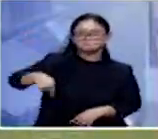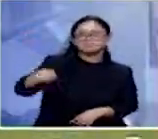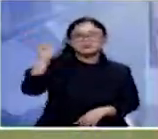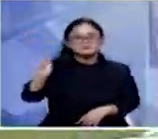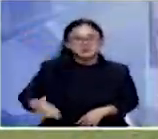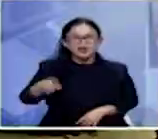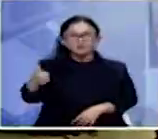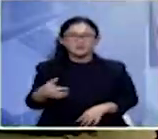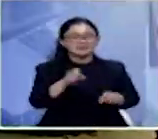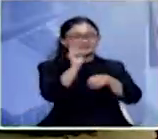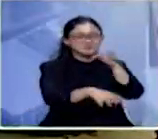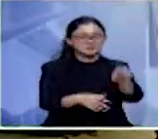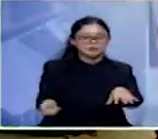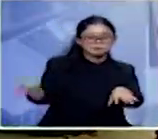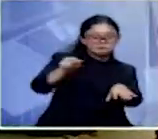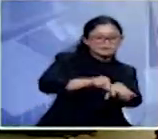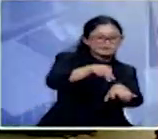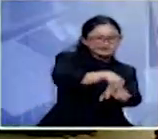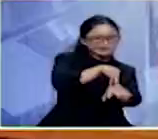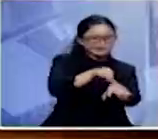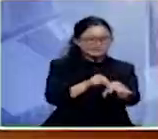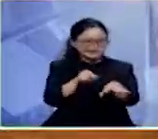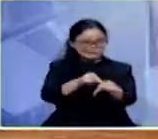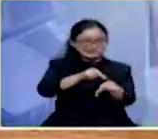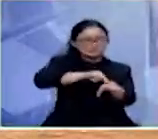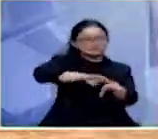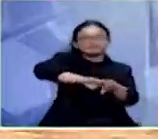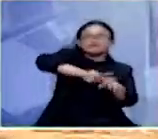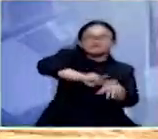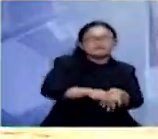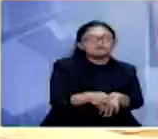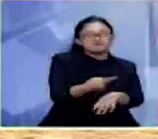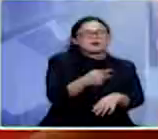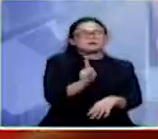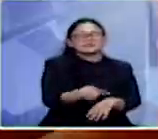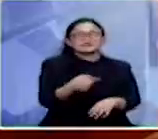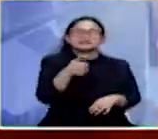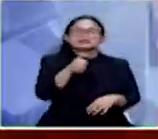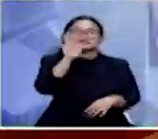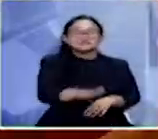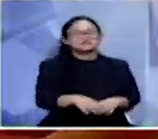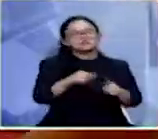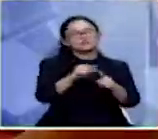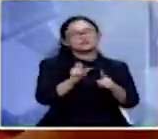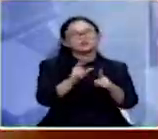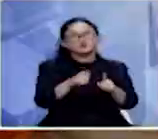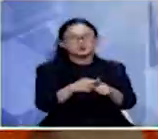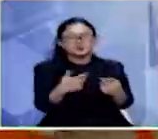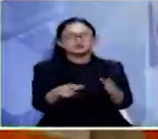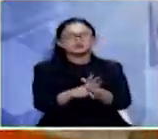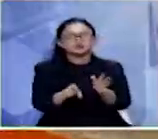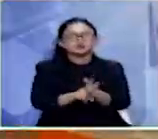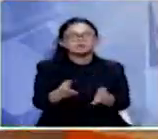tinggi. Salah satu komunitas ia mengembangkan budidaya maggot adalah Padepokan Restu Bumi di kawasan